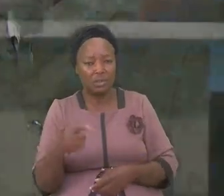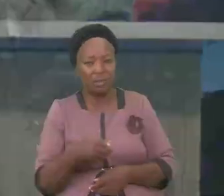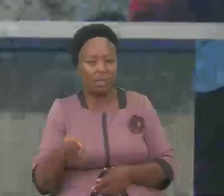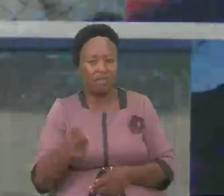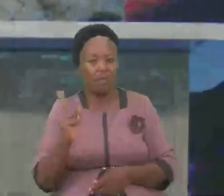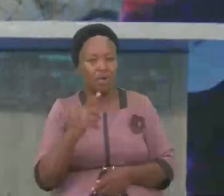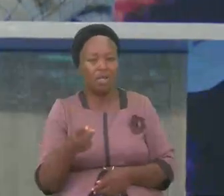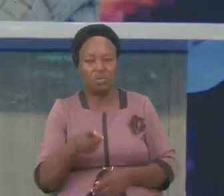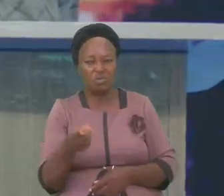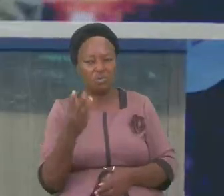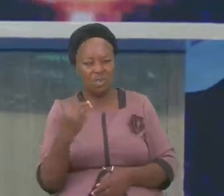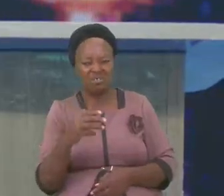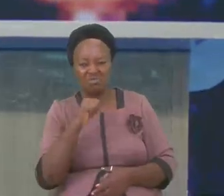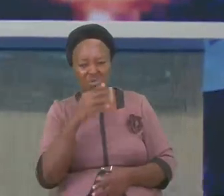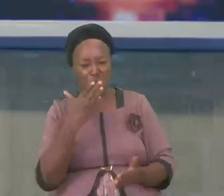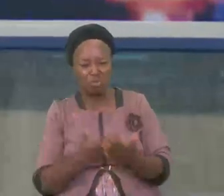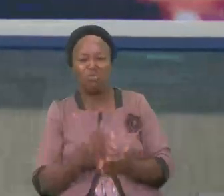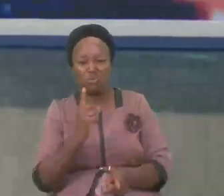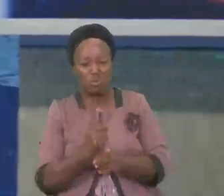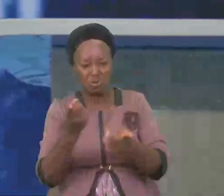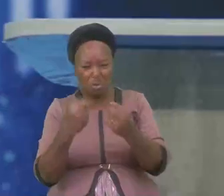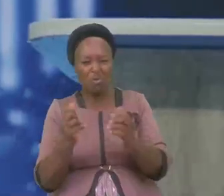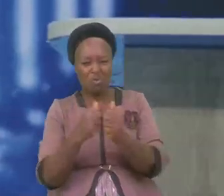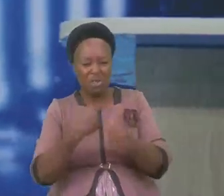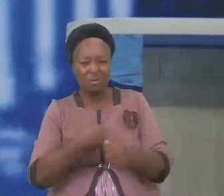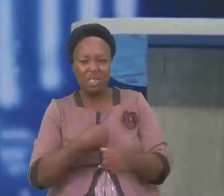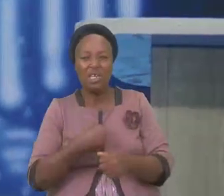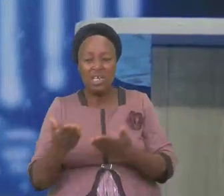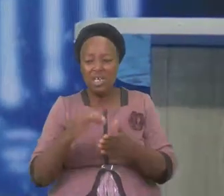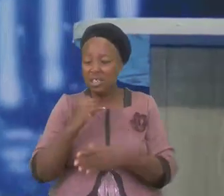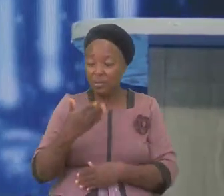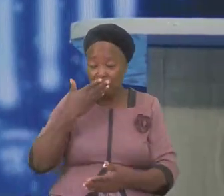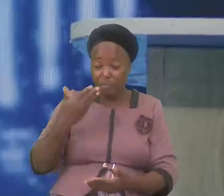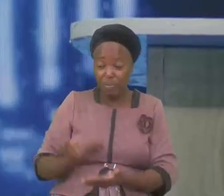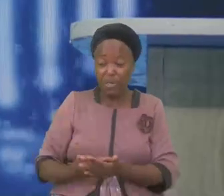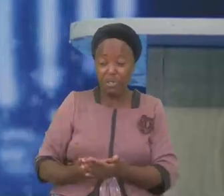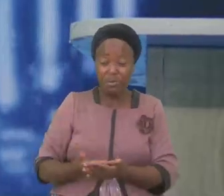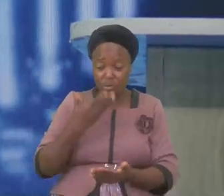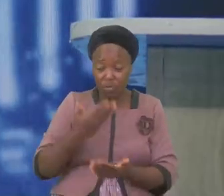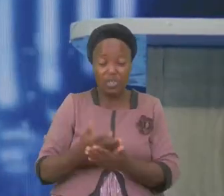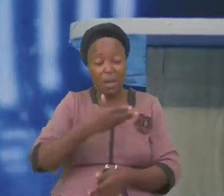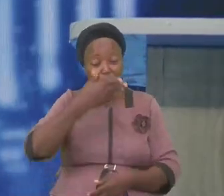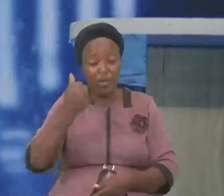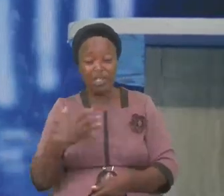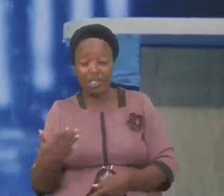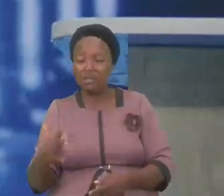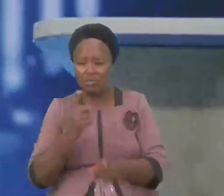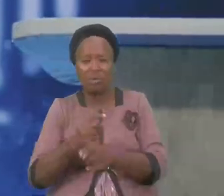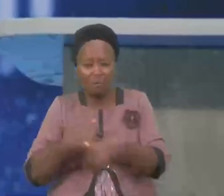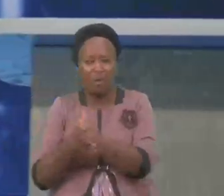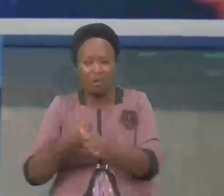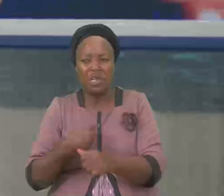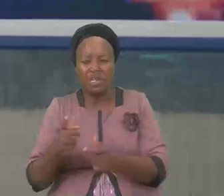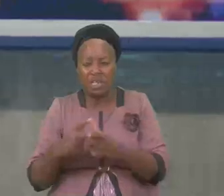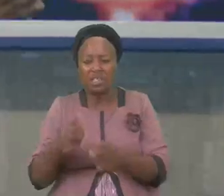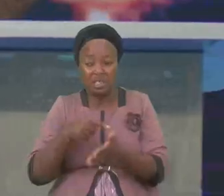là où vous étiez, n'était pas assez bon. Ici, voici la chose, voici le standard, et voici le style de